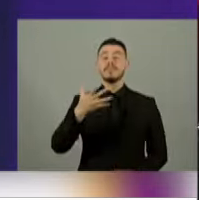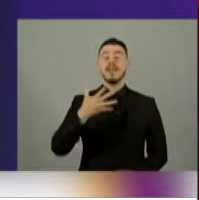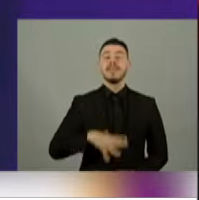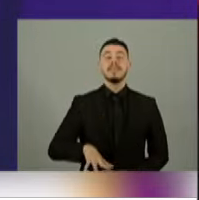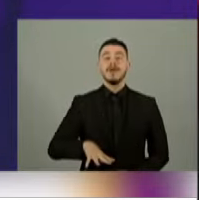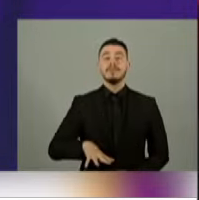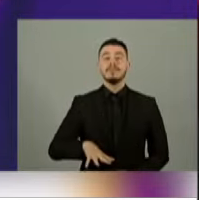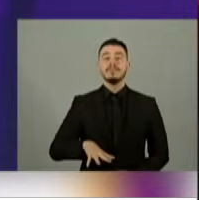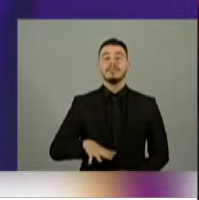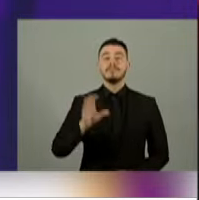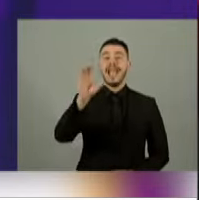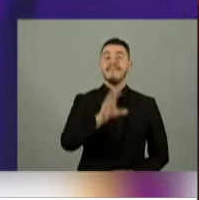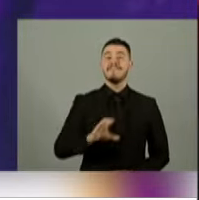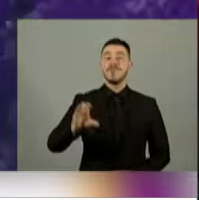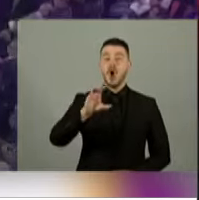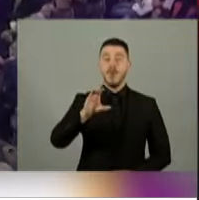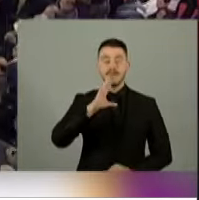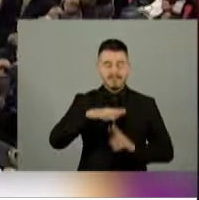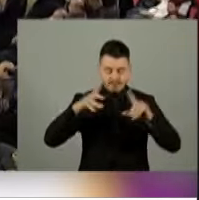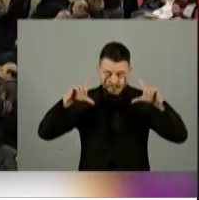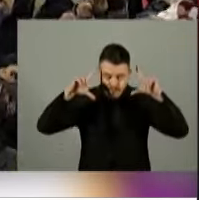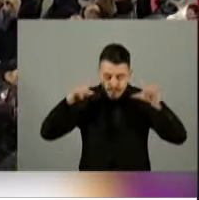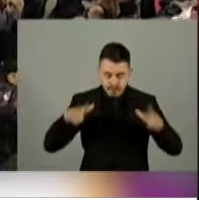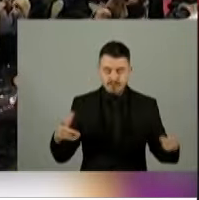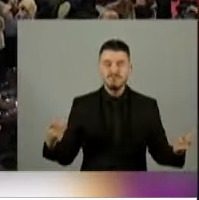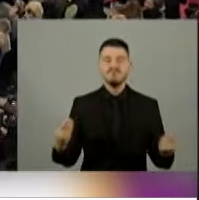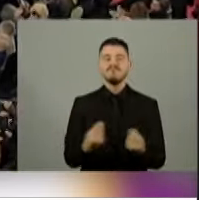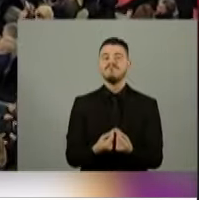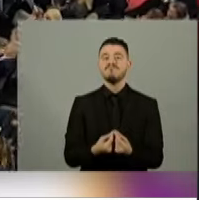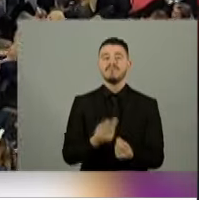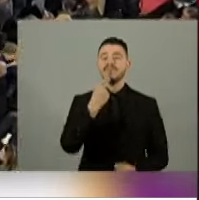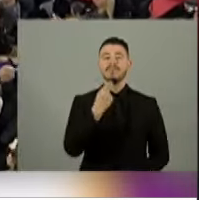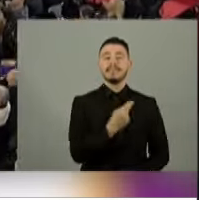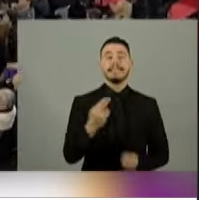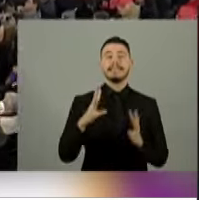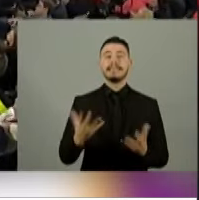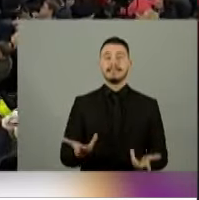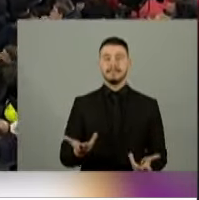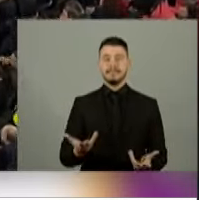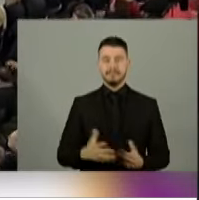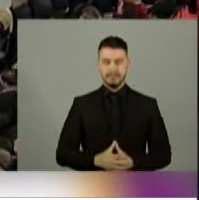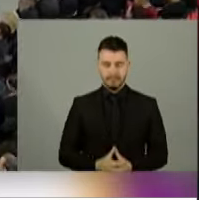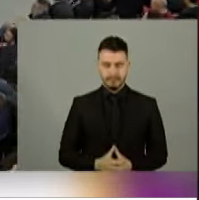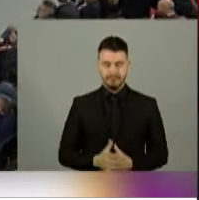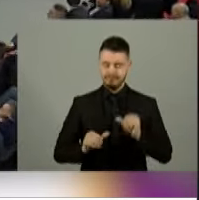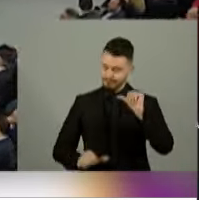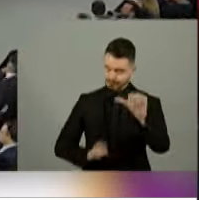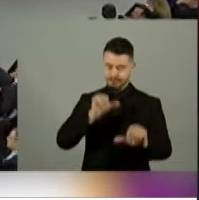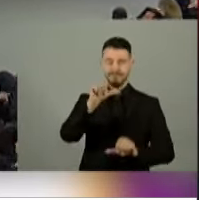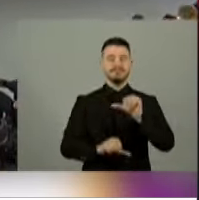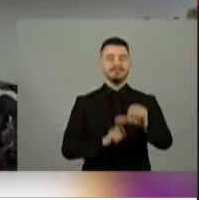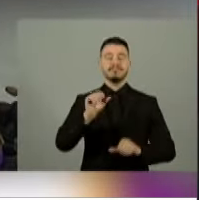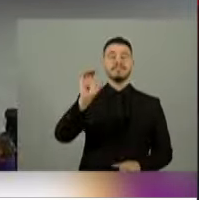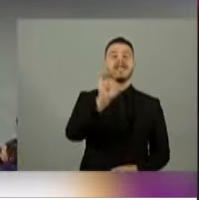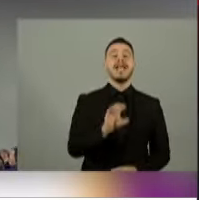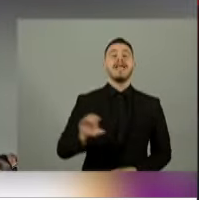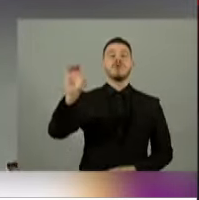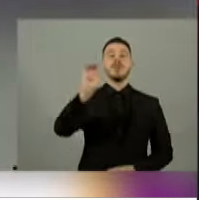Εκτός πλαισίου συνεδρίου, δηλαδή ουσιαστικά μια μακροσκελέστατη ανακοίνωση, η οποία θα μπορούσε να ήταν ένα κείμενο μιας ομιλίας στο